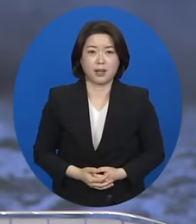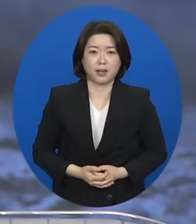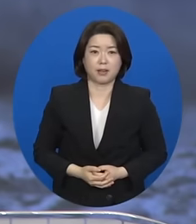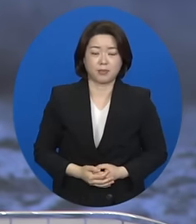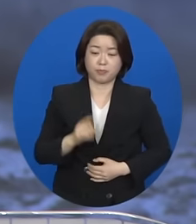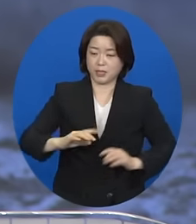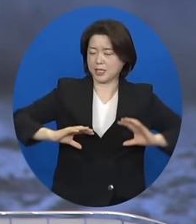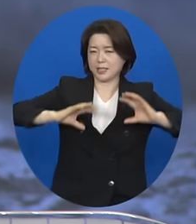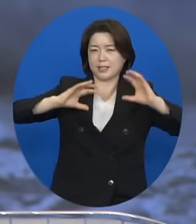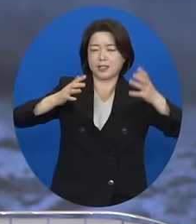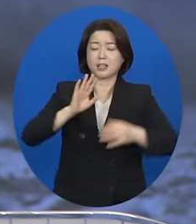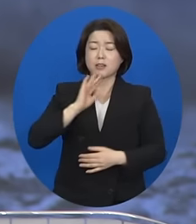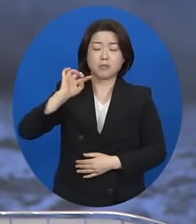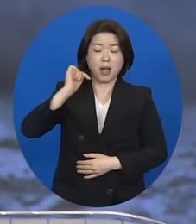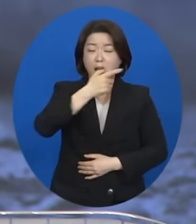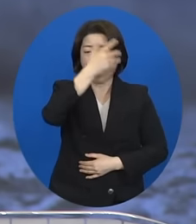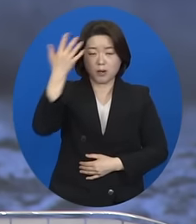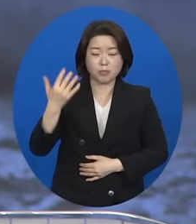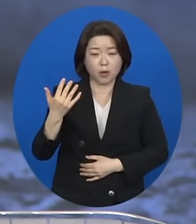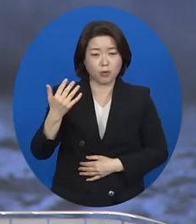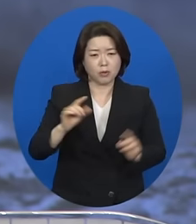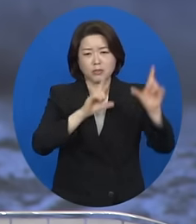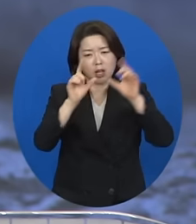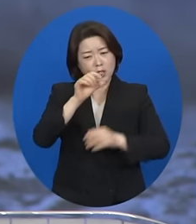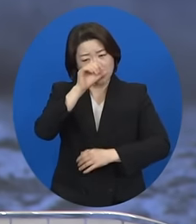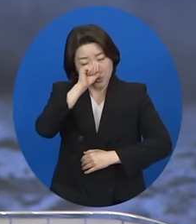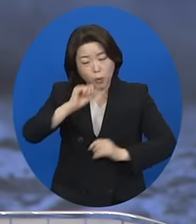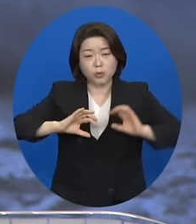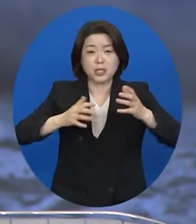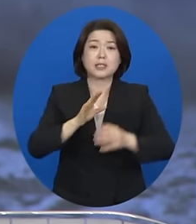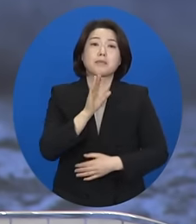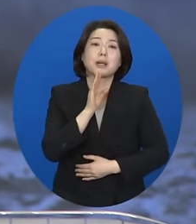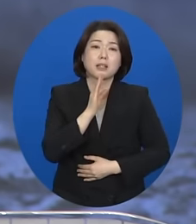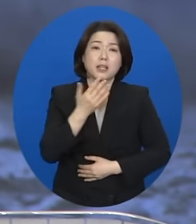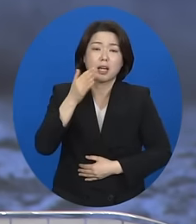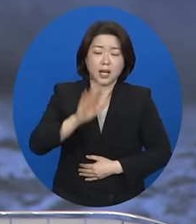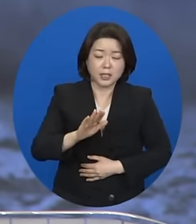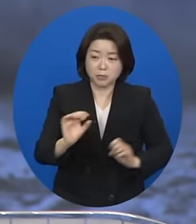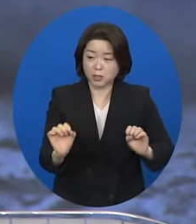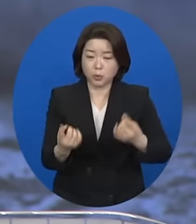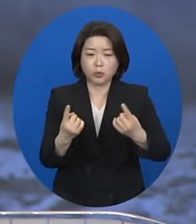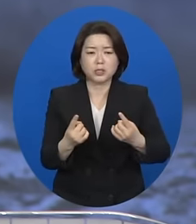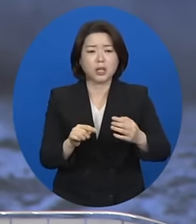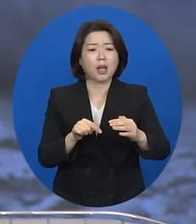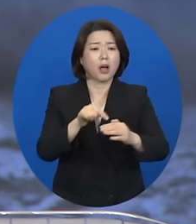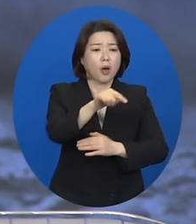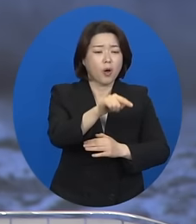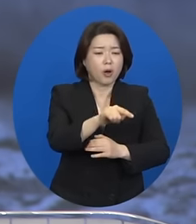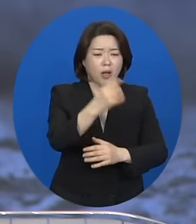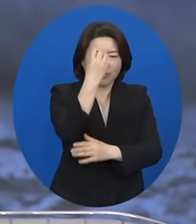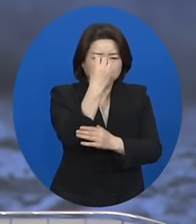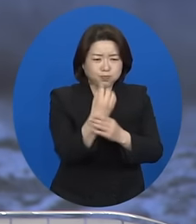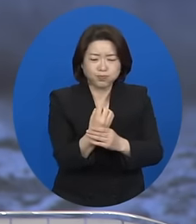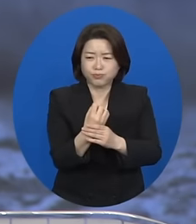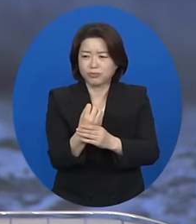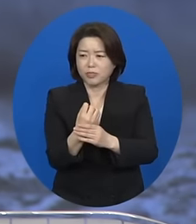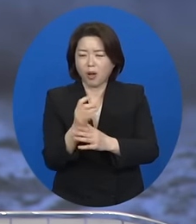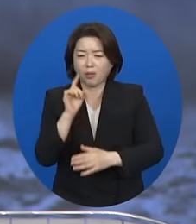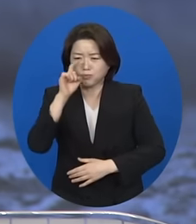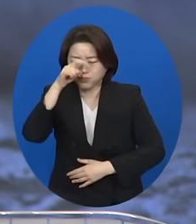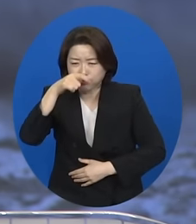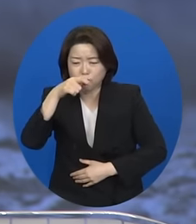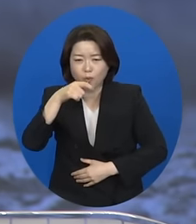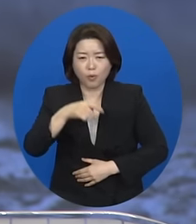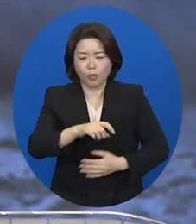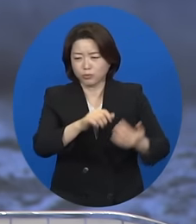세상이고 정말 살만한 세상이지만 동시에 정말 부패하고 또한 불리한 세상이고 또한 죽음의 냄새가